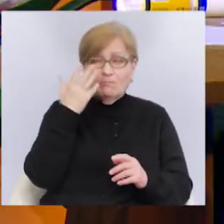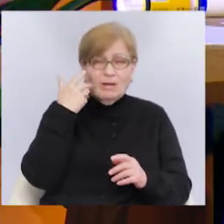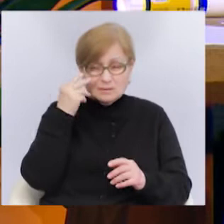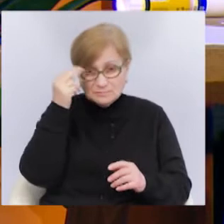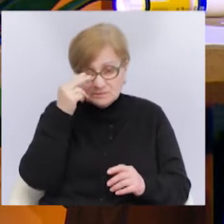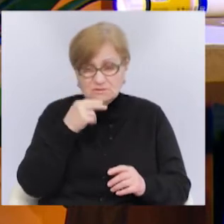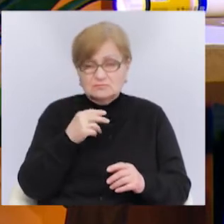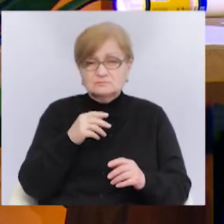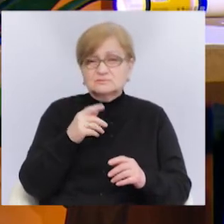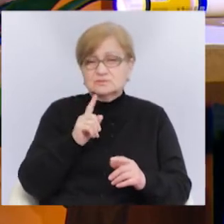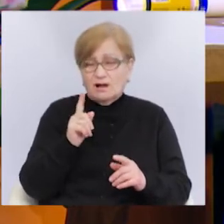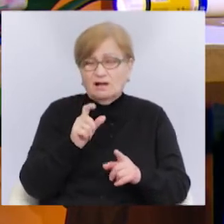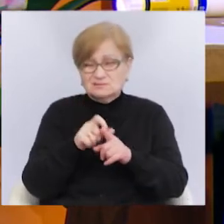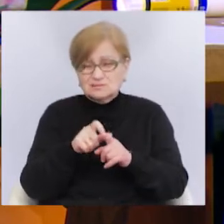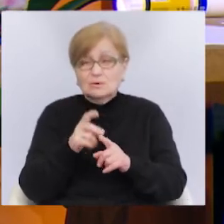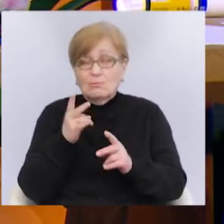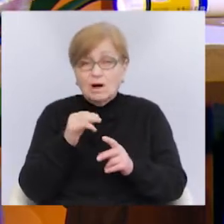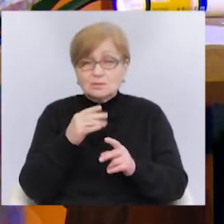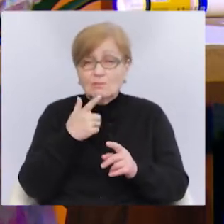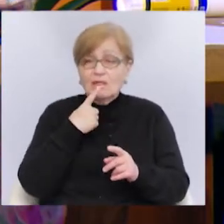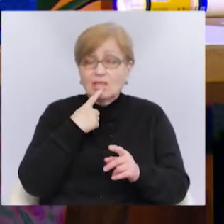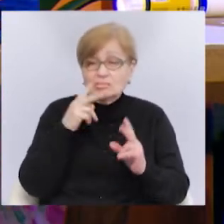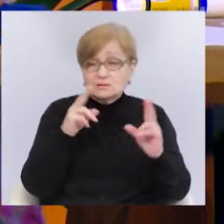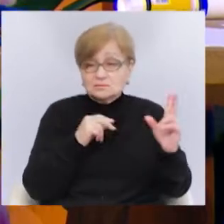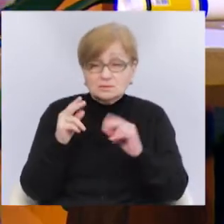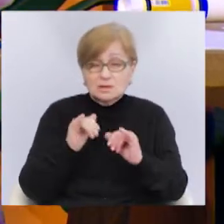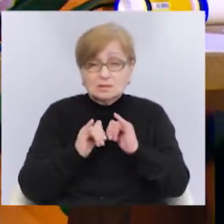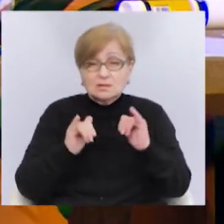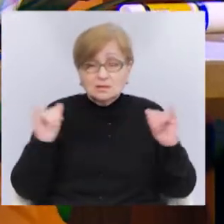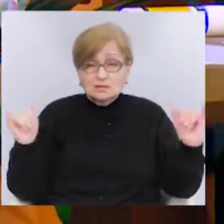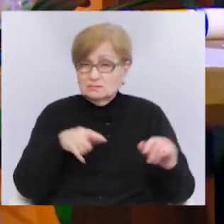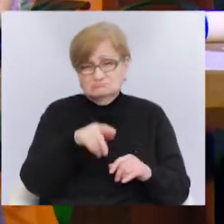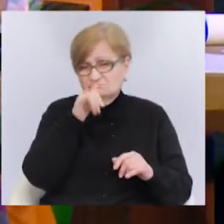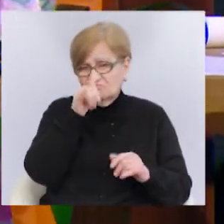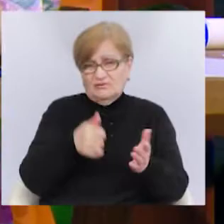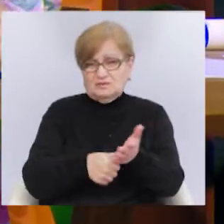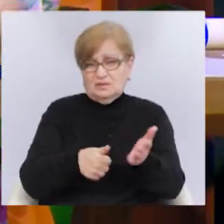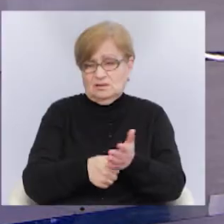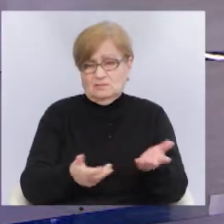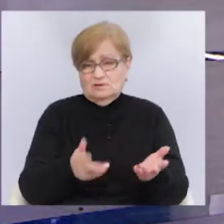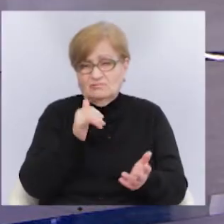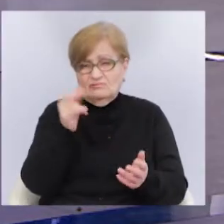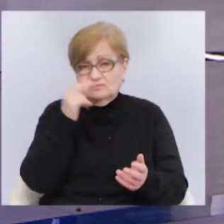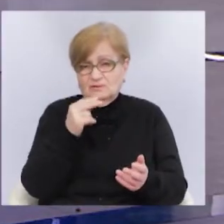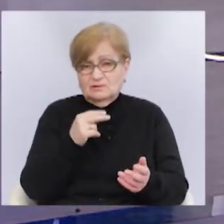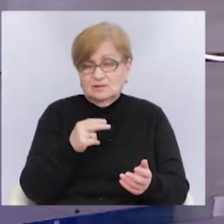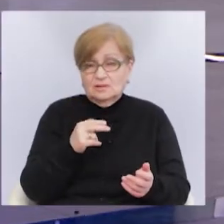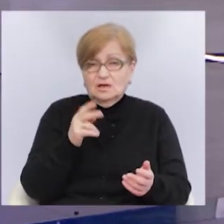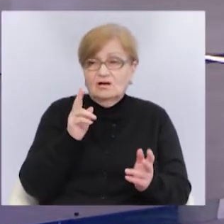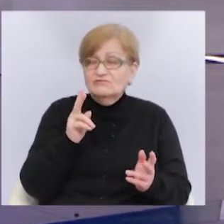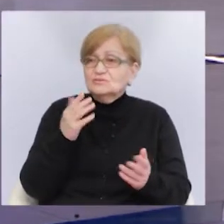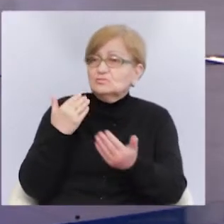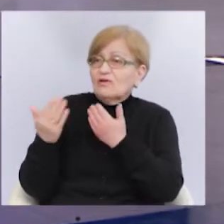კომუნიკაციას, ენობრივი სტრუქტურების აწყობას, ენის გამრავალფეროვნებას, რა სიტუაციაში ვის როგორ